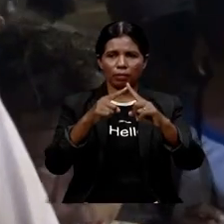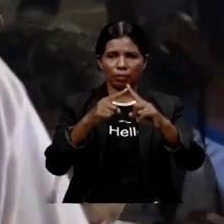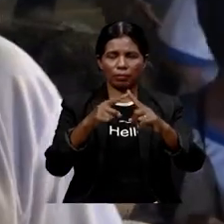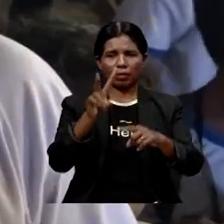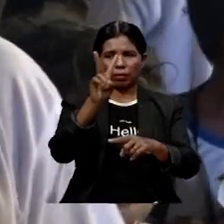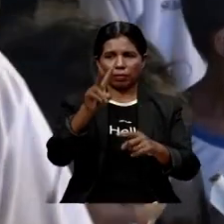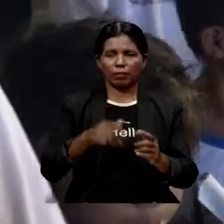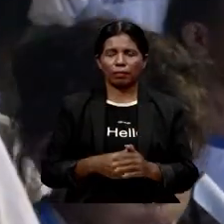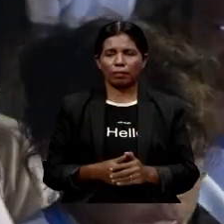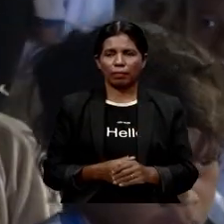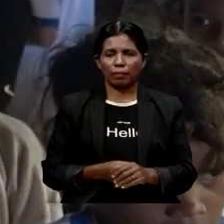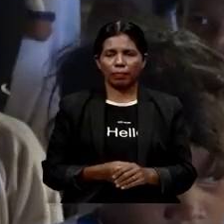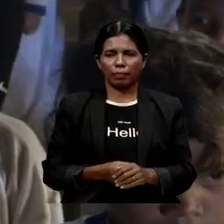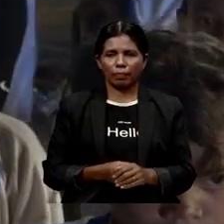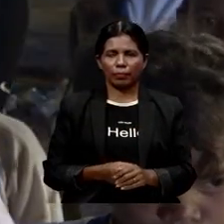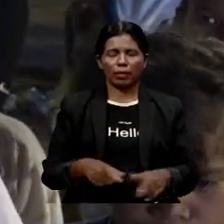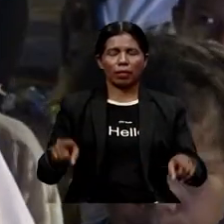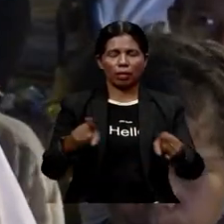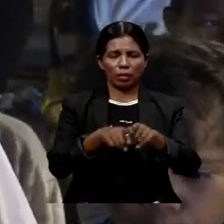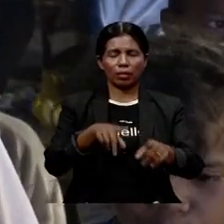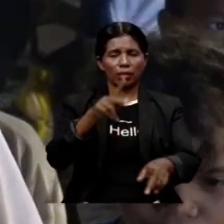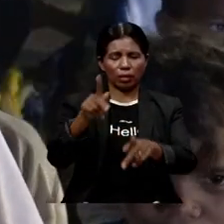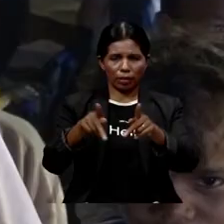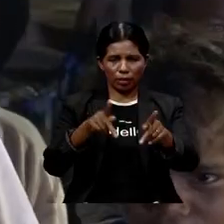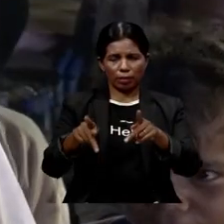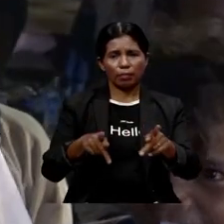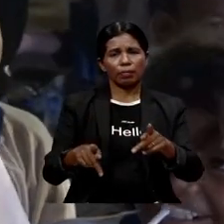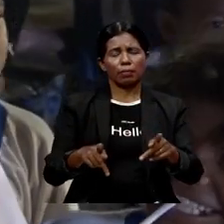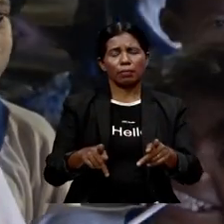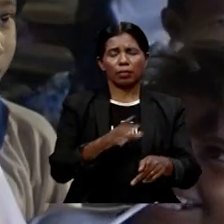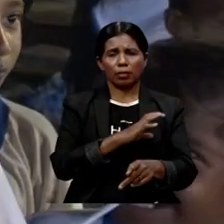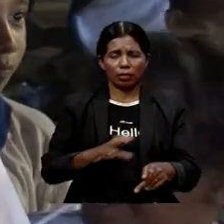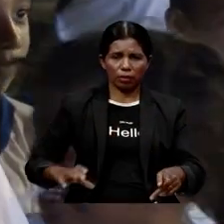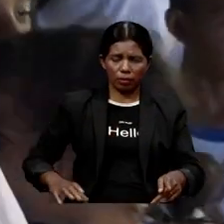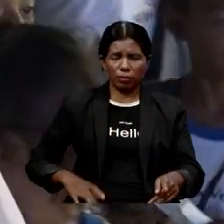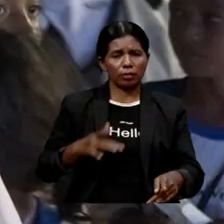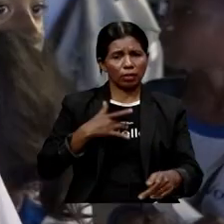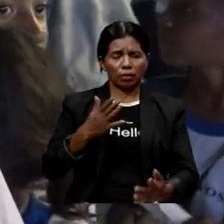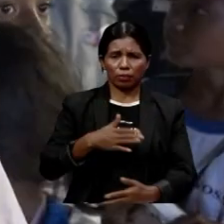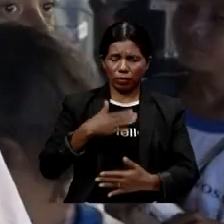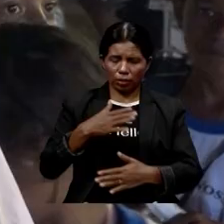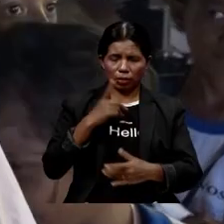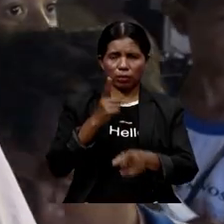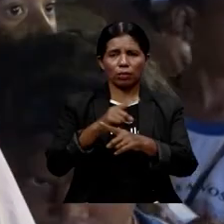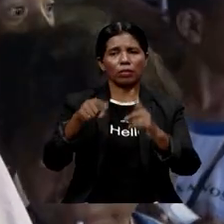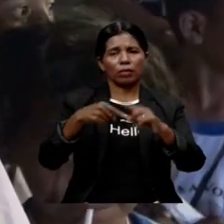dala rua e hanesa sarani sinti urgoilu content tebes ba hera ambu apa